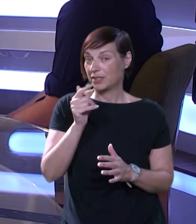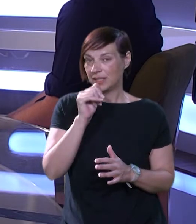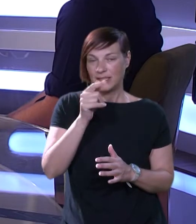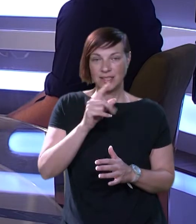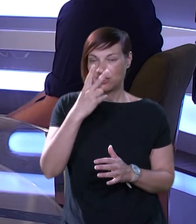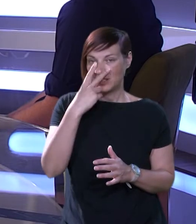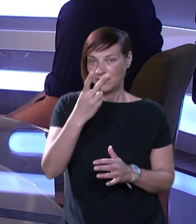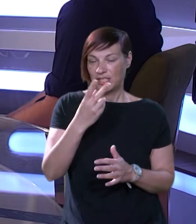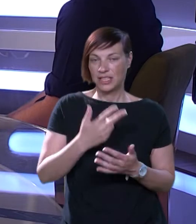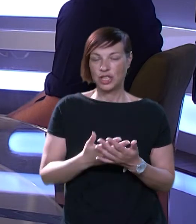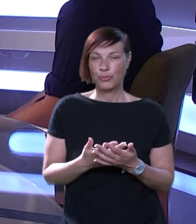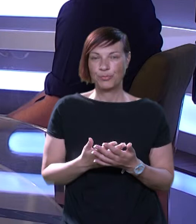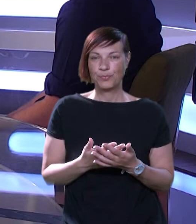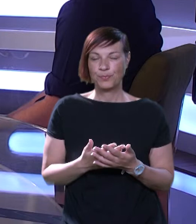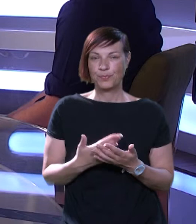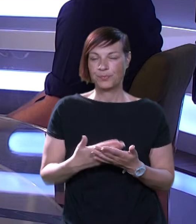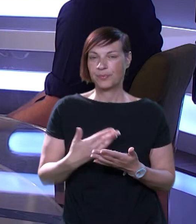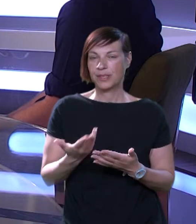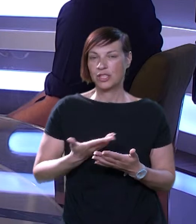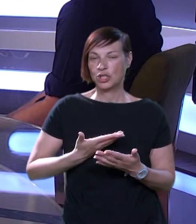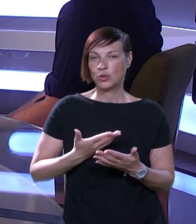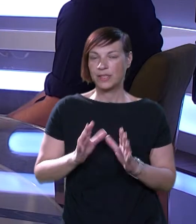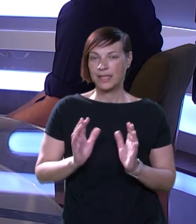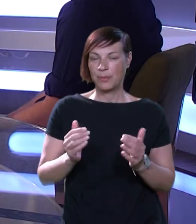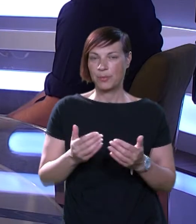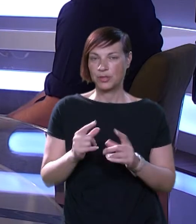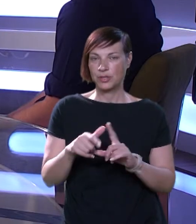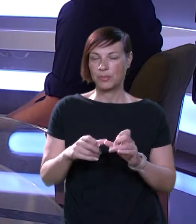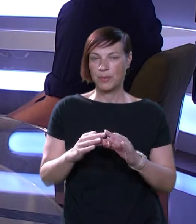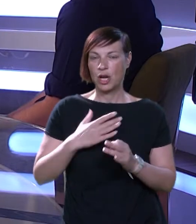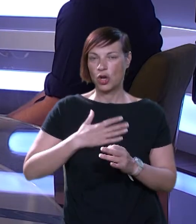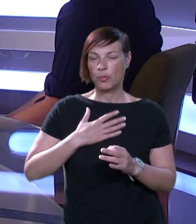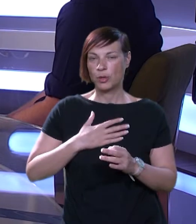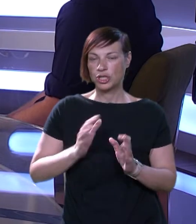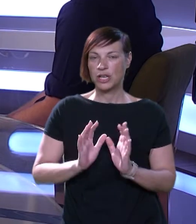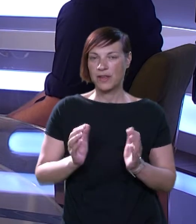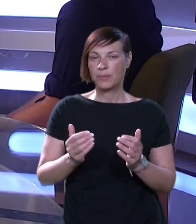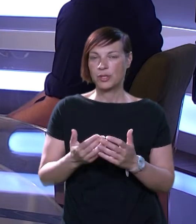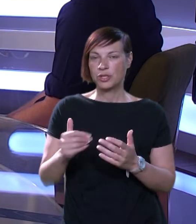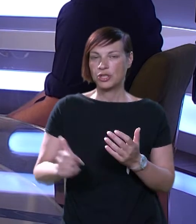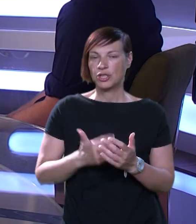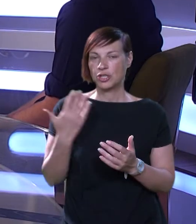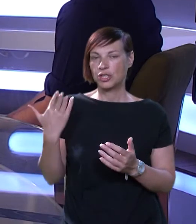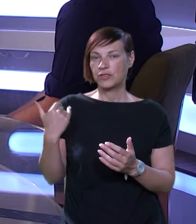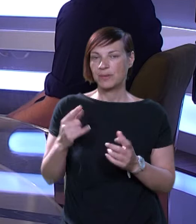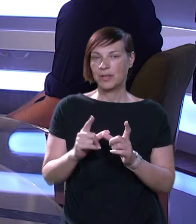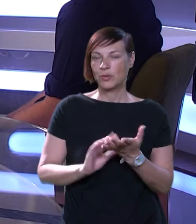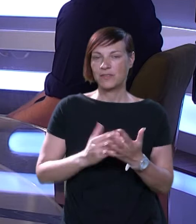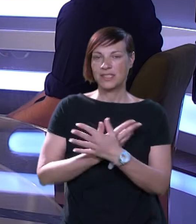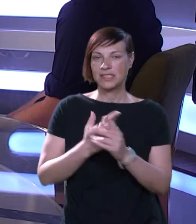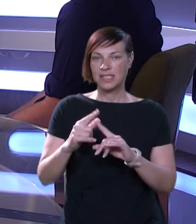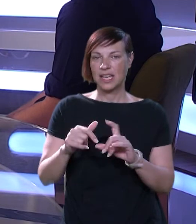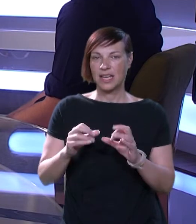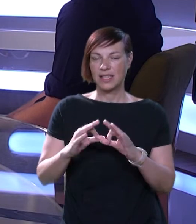nije vidio. Tako da su i došli vidjeti prostore. Paula taj prostor obožava još od doba